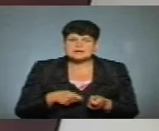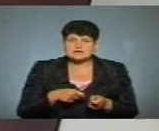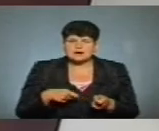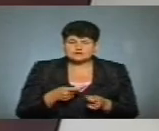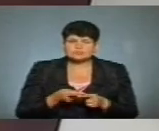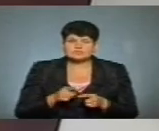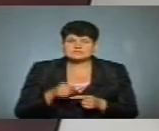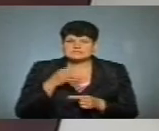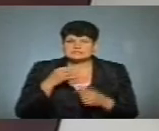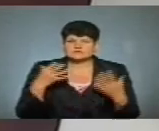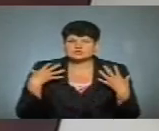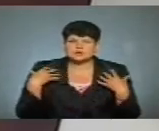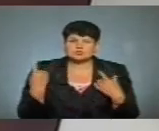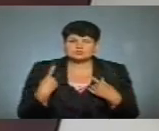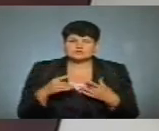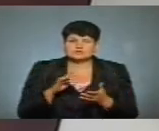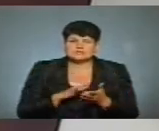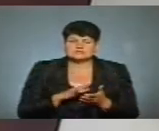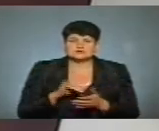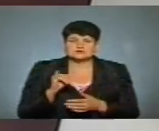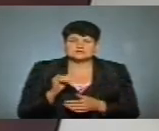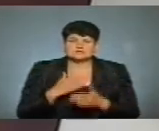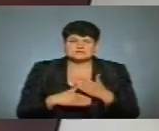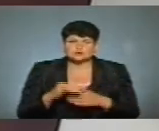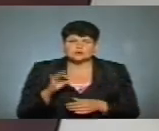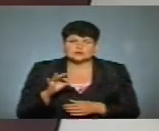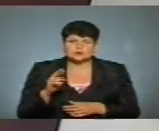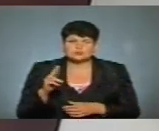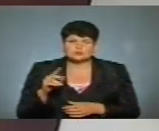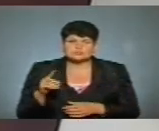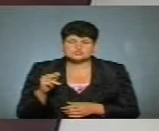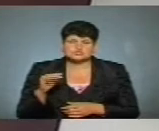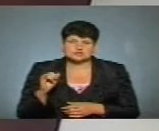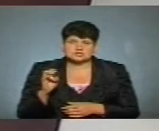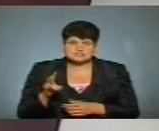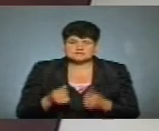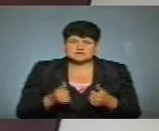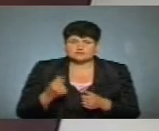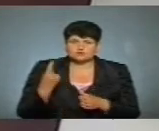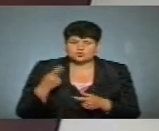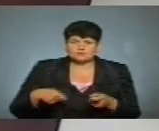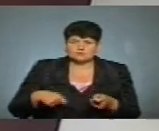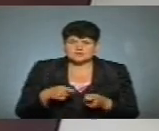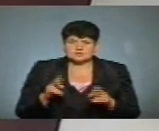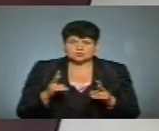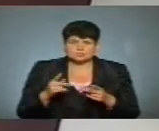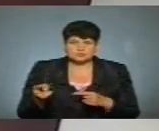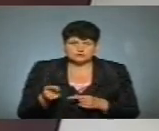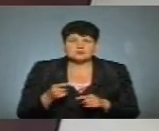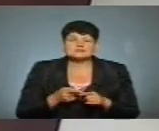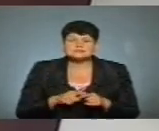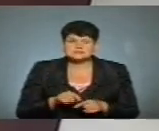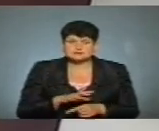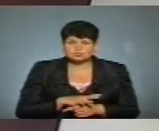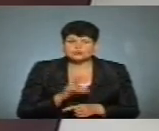повідомив начальник обласного центру «Інваспорт» Олег Ющишин. За його словами, учасники змагалися в одному із більярдних клубів Тернополя. Як це